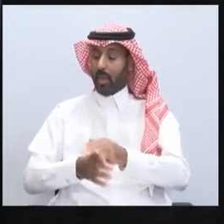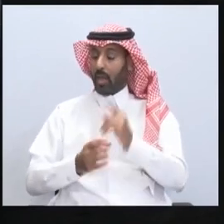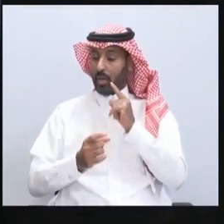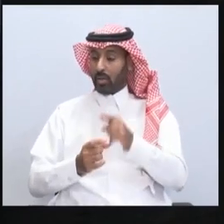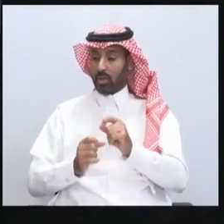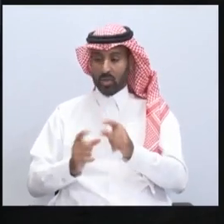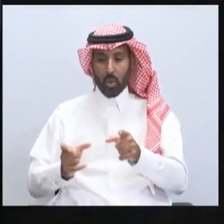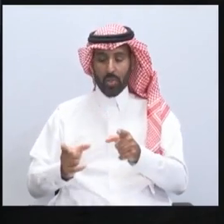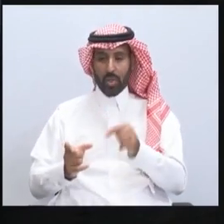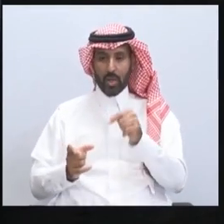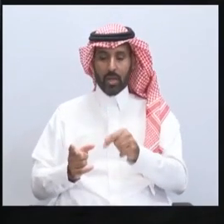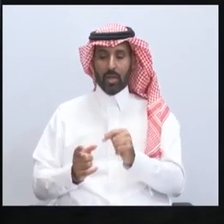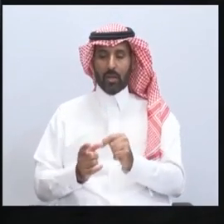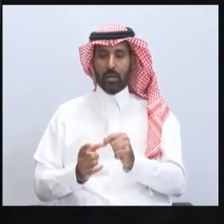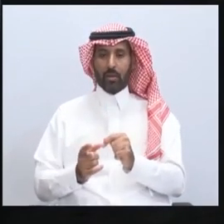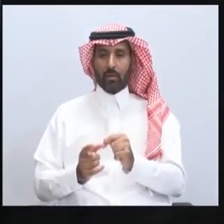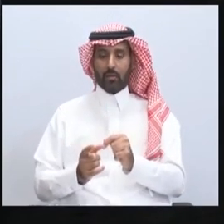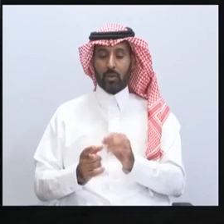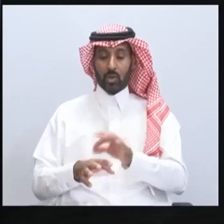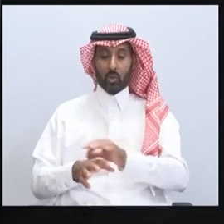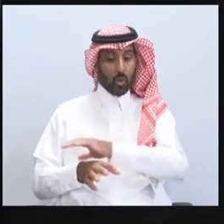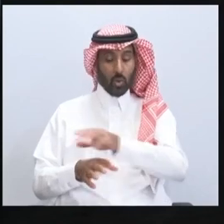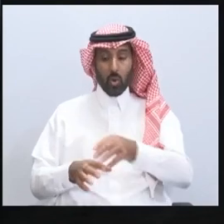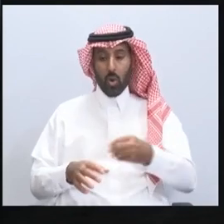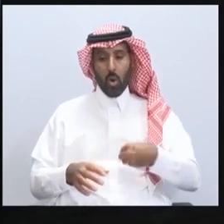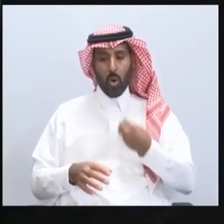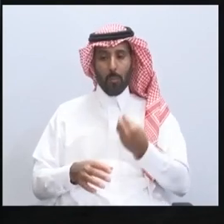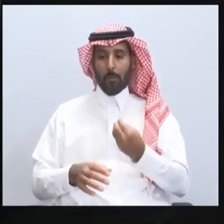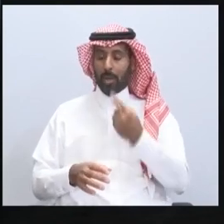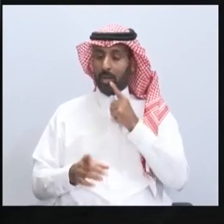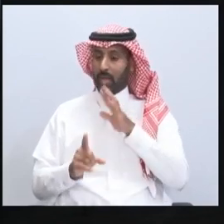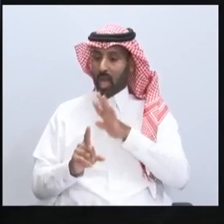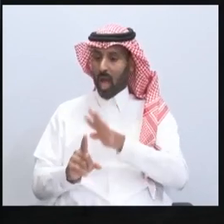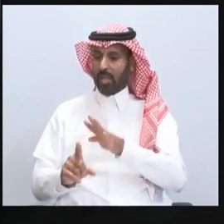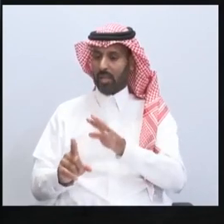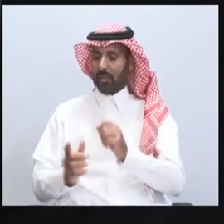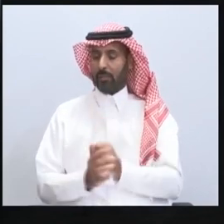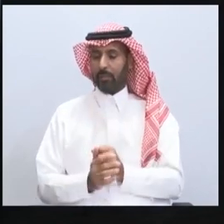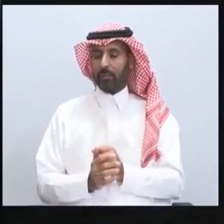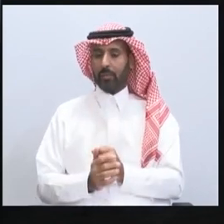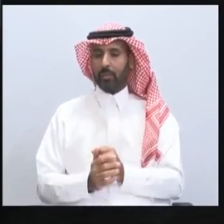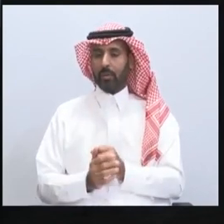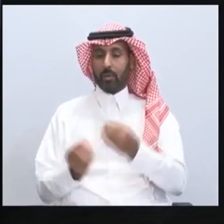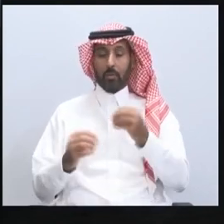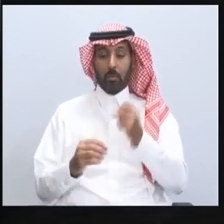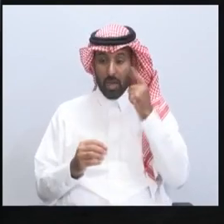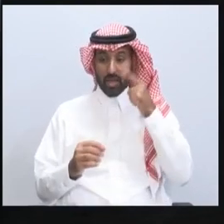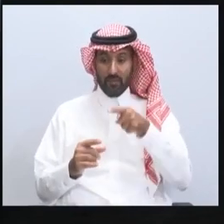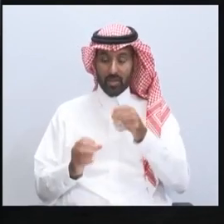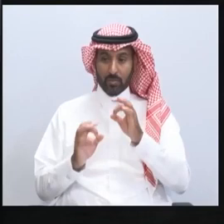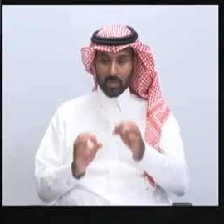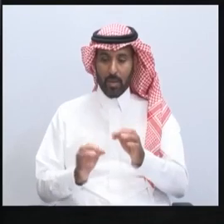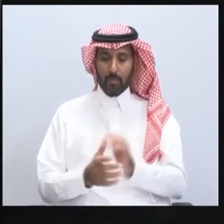دلاله واضحه من الاهالي حبهم لقادتهم ايضا معرفتهم